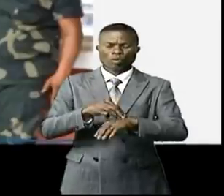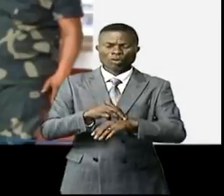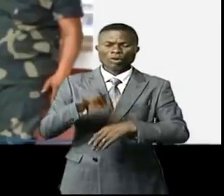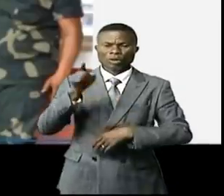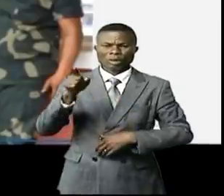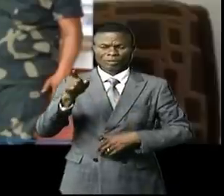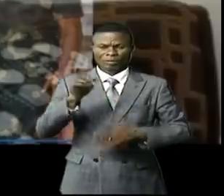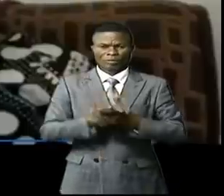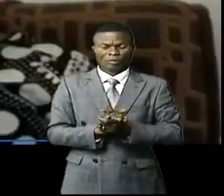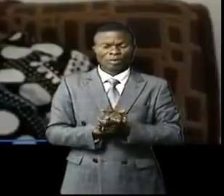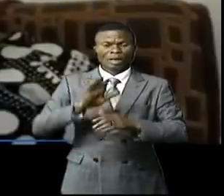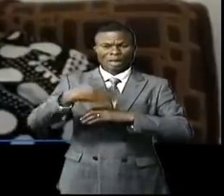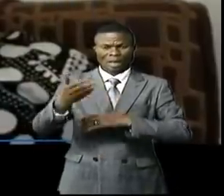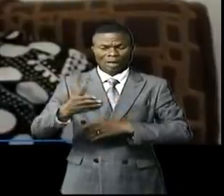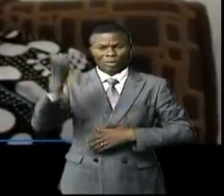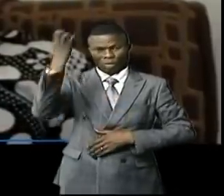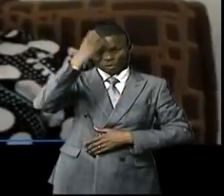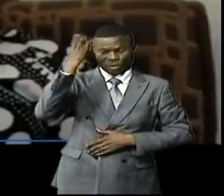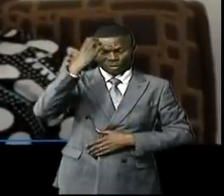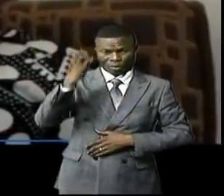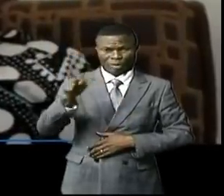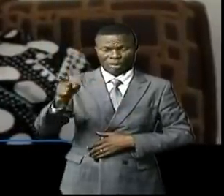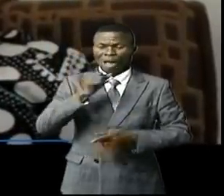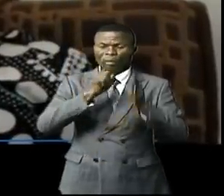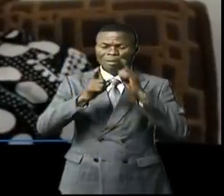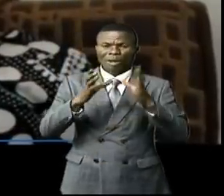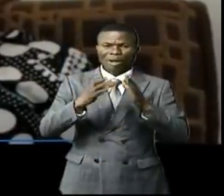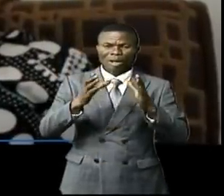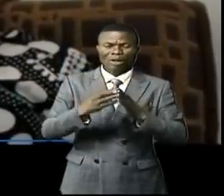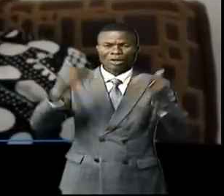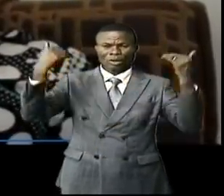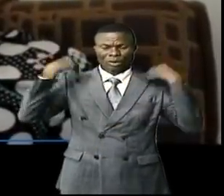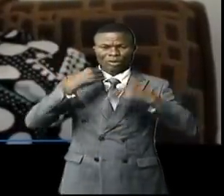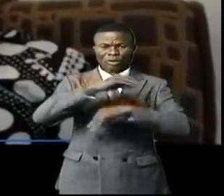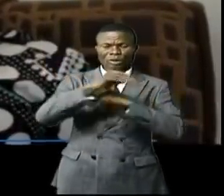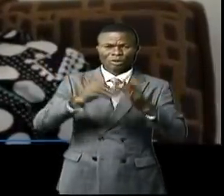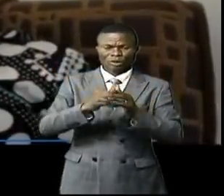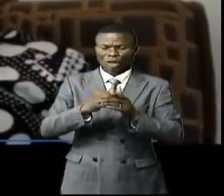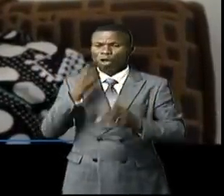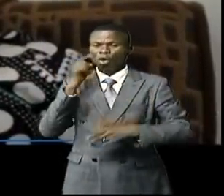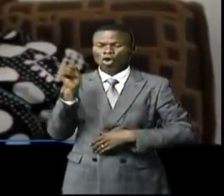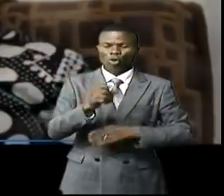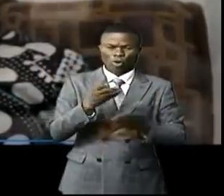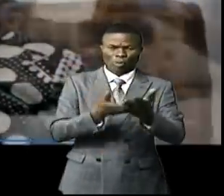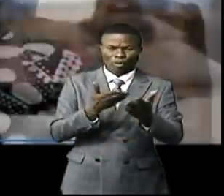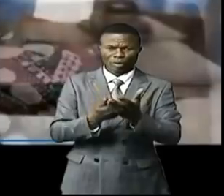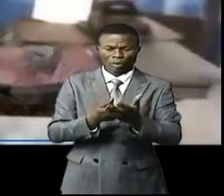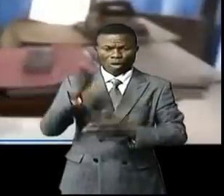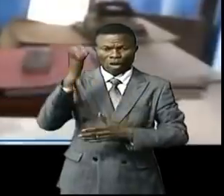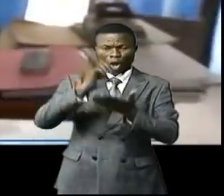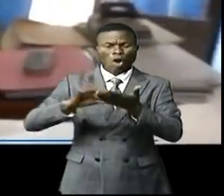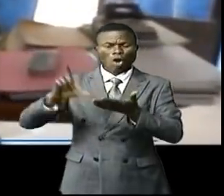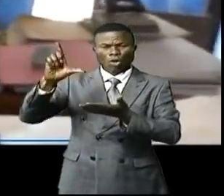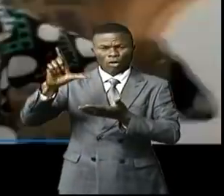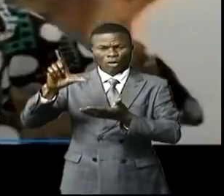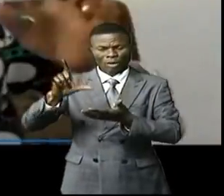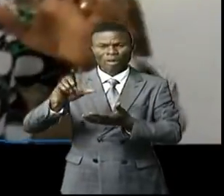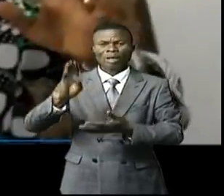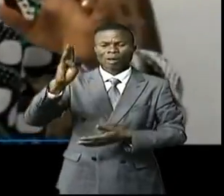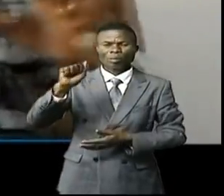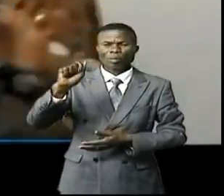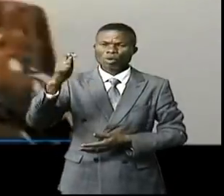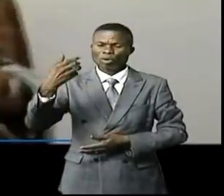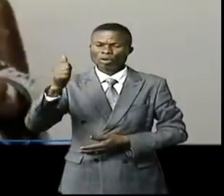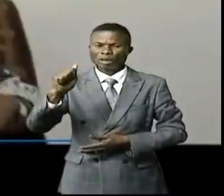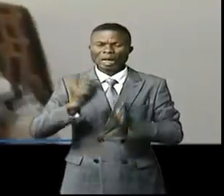Kampete. Juste après, le général Cheshi a échangé avec le commandant du centre d'instruction de Kitona, le colonel Botefa Botamba Patrick, qui